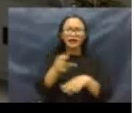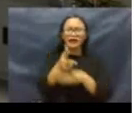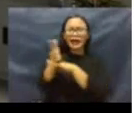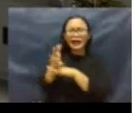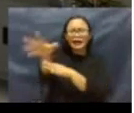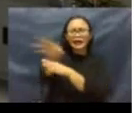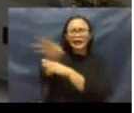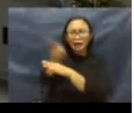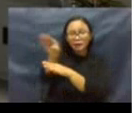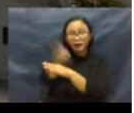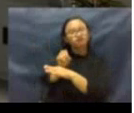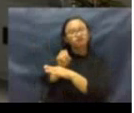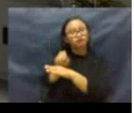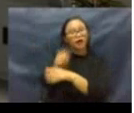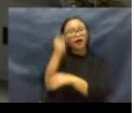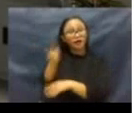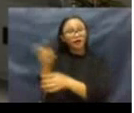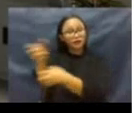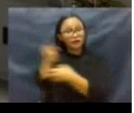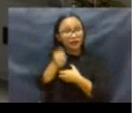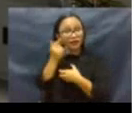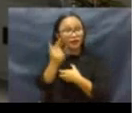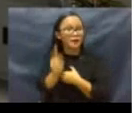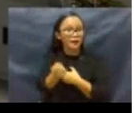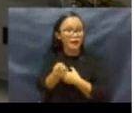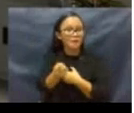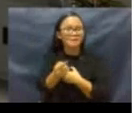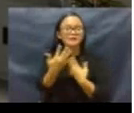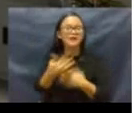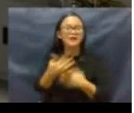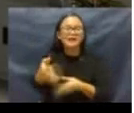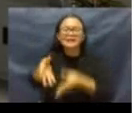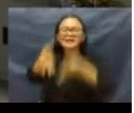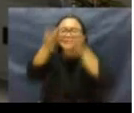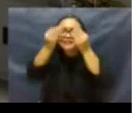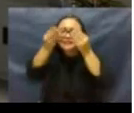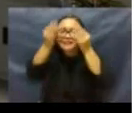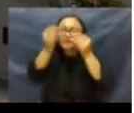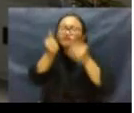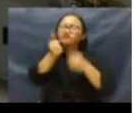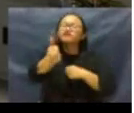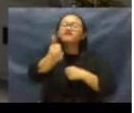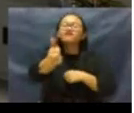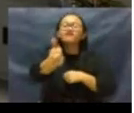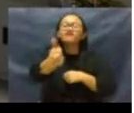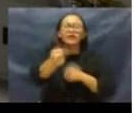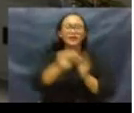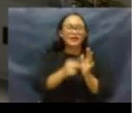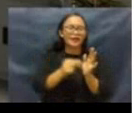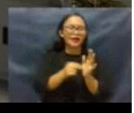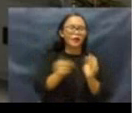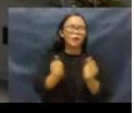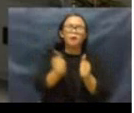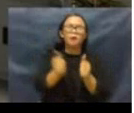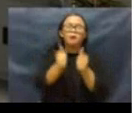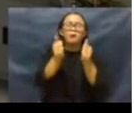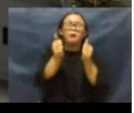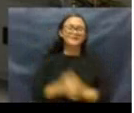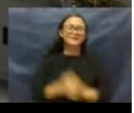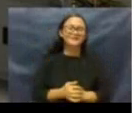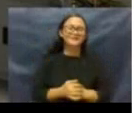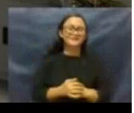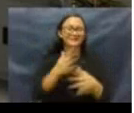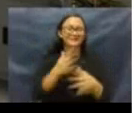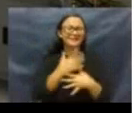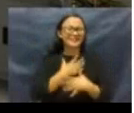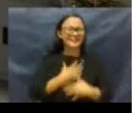Bapak Ibu. Hadiahnya adalah ilmu pengetahuan yang tak ternilai harganya. Jangan berkecil hati,